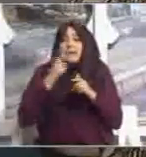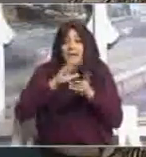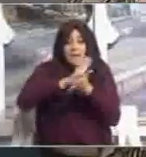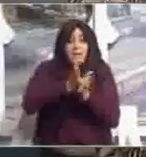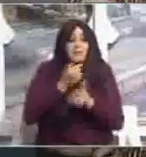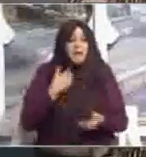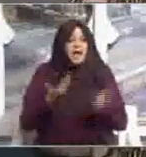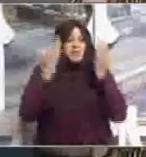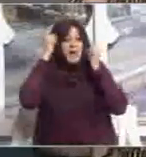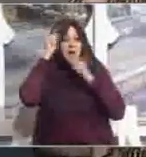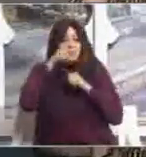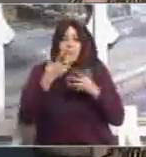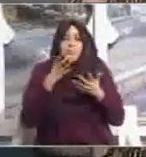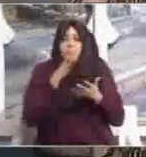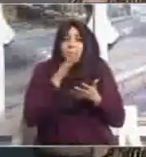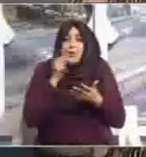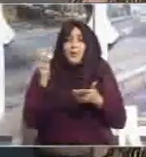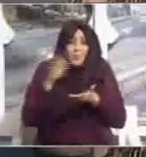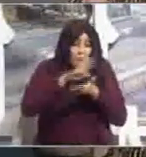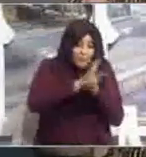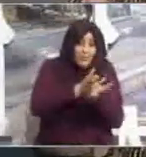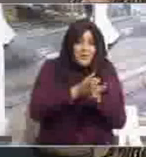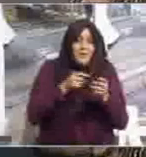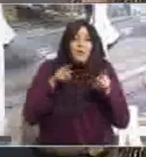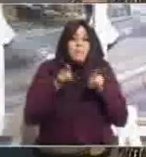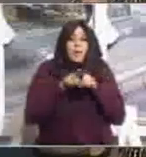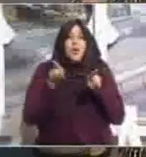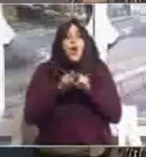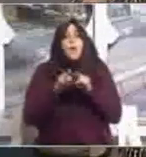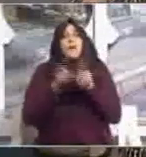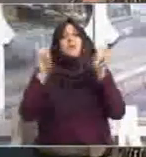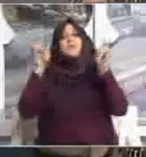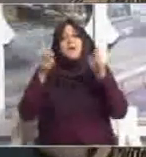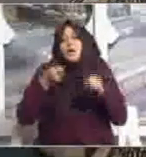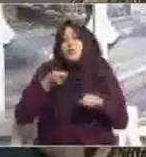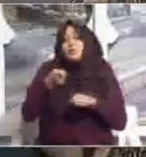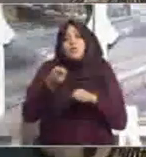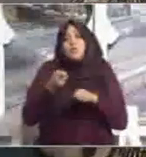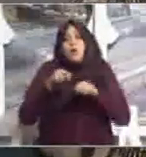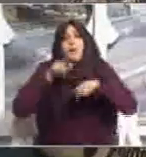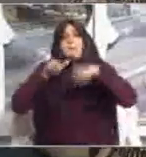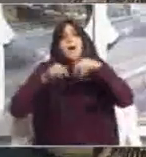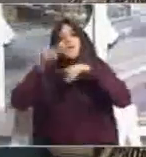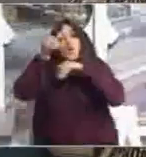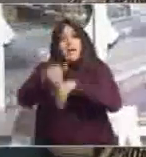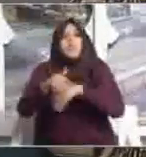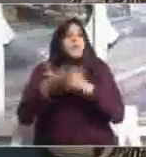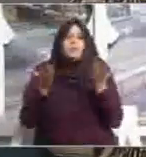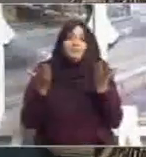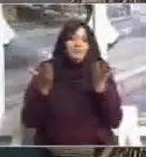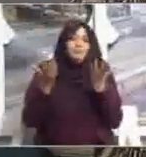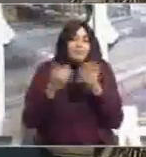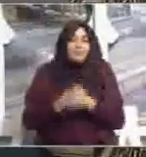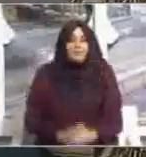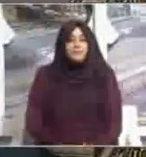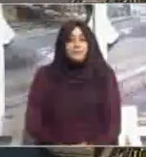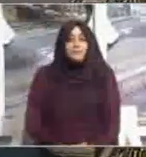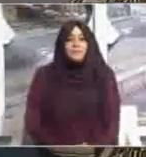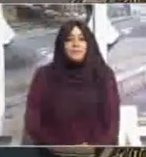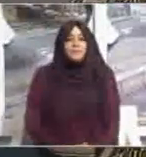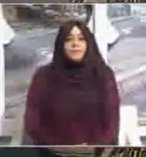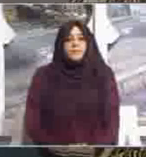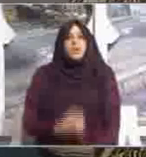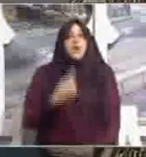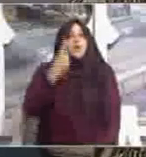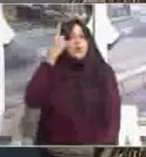من الوكيل، واش الكلام هذا؟ يقول لك يقتل ويمشي في جنازته. ايوه هذا يعني بمعنى نقولوا لا، نقولوا الكلام ربي